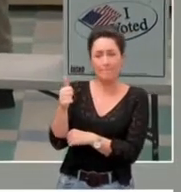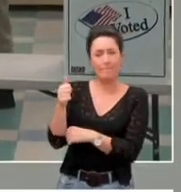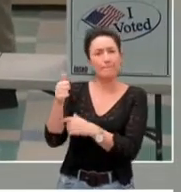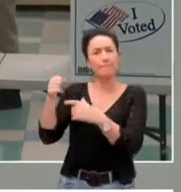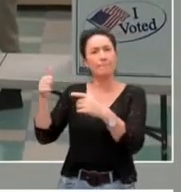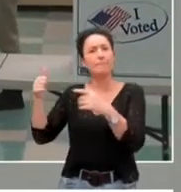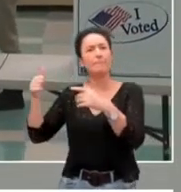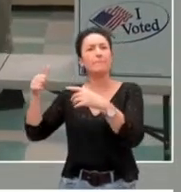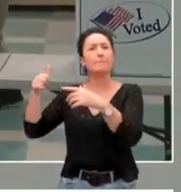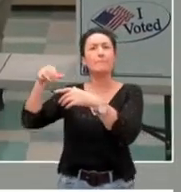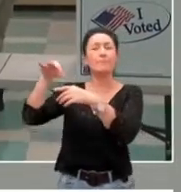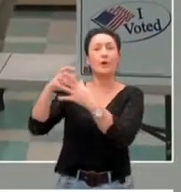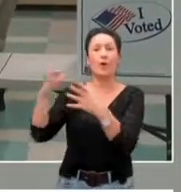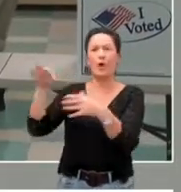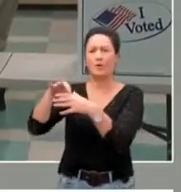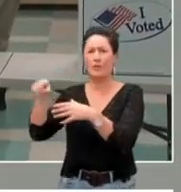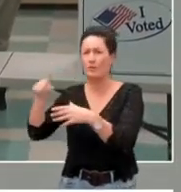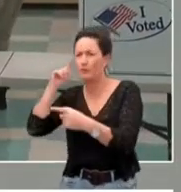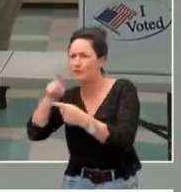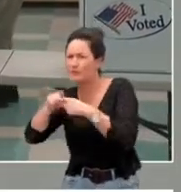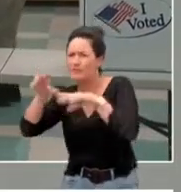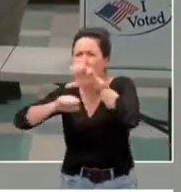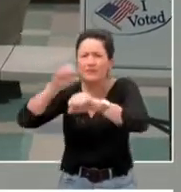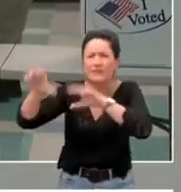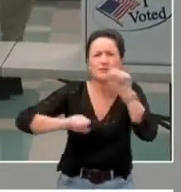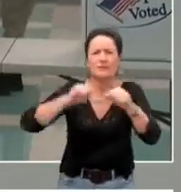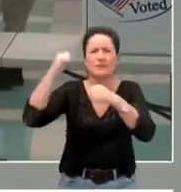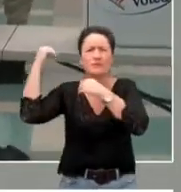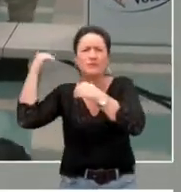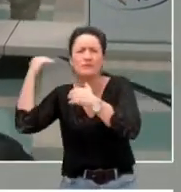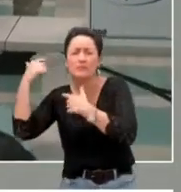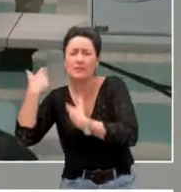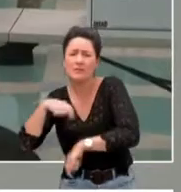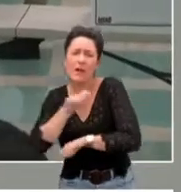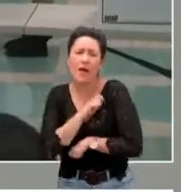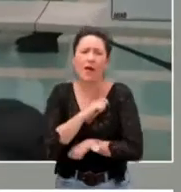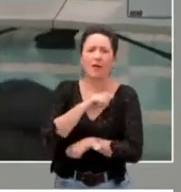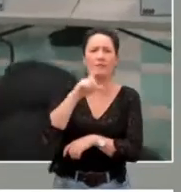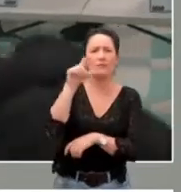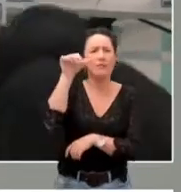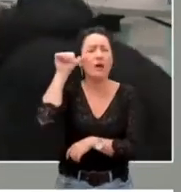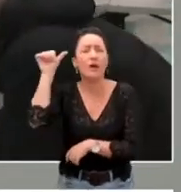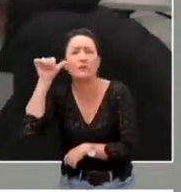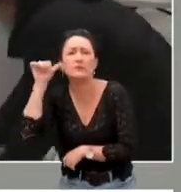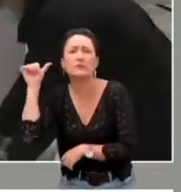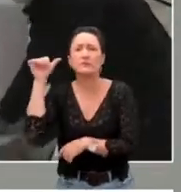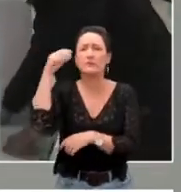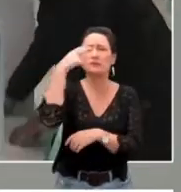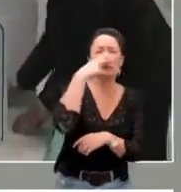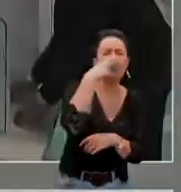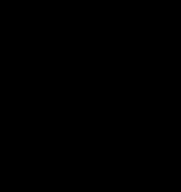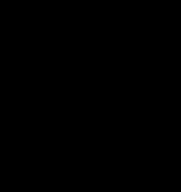de ses objectifs, aller chercher les femmes, aller chercher les Latinos, aller chercher les Noirs, aller chercher les Asiatiques pour pouvoir faire basculer les swing states.